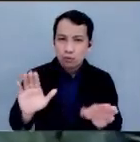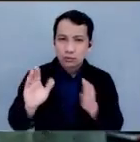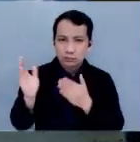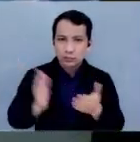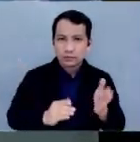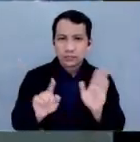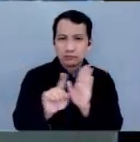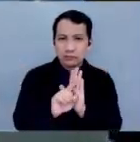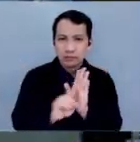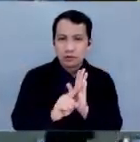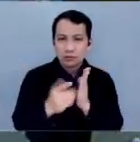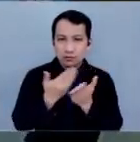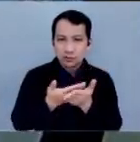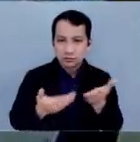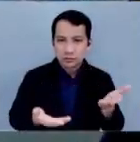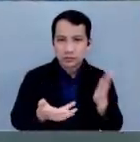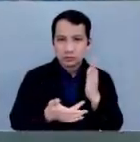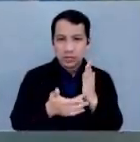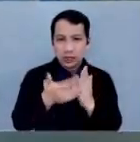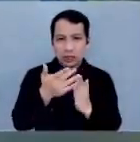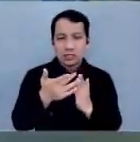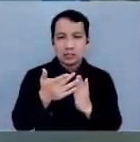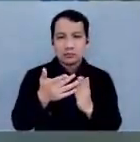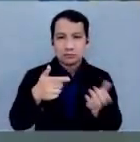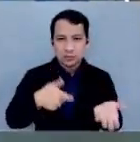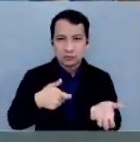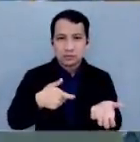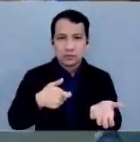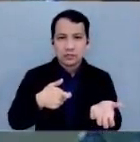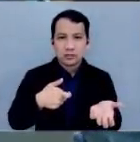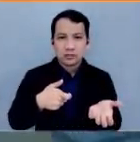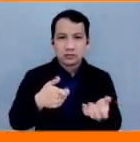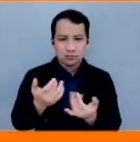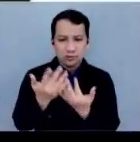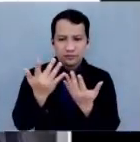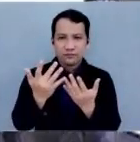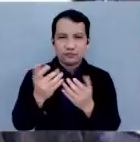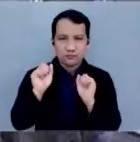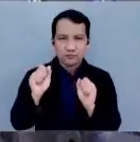na gamit tulad ng matutulis na bagay, armas at flammable items.